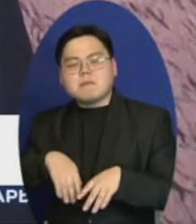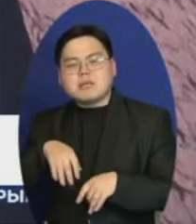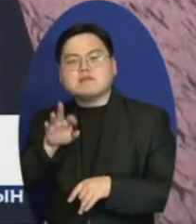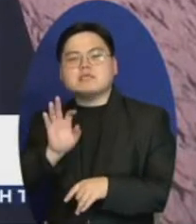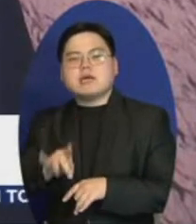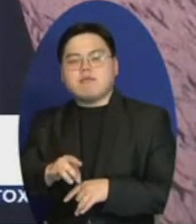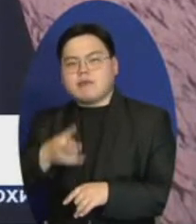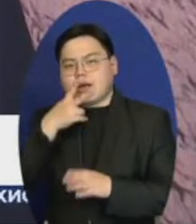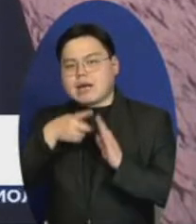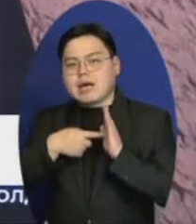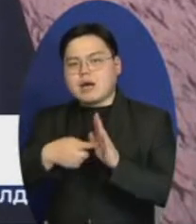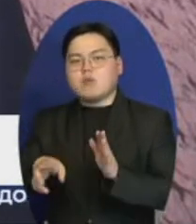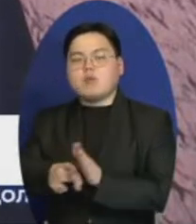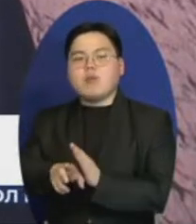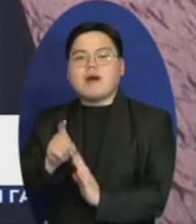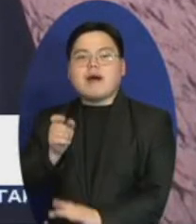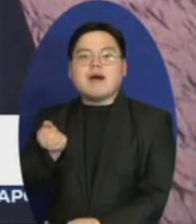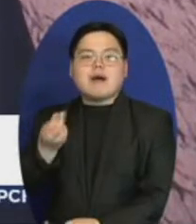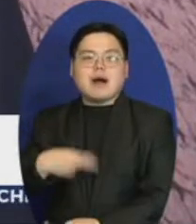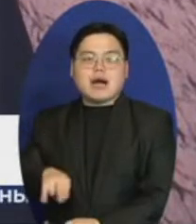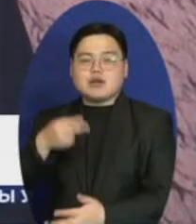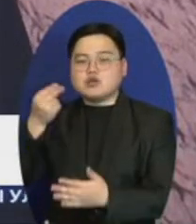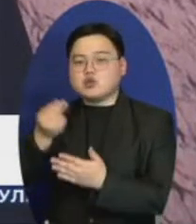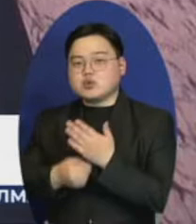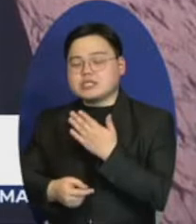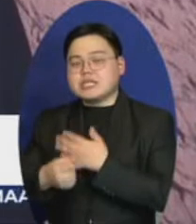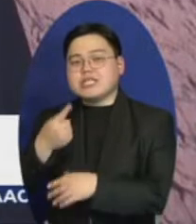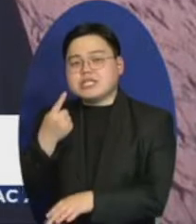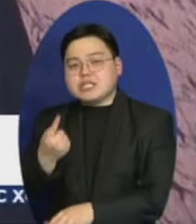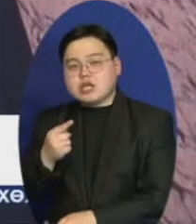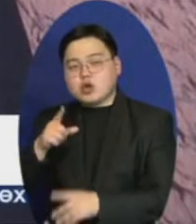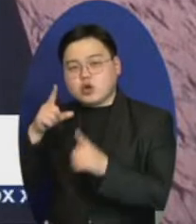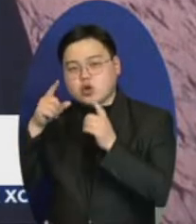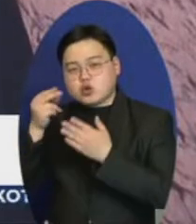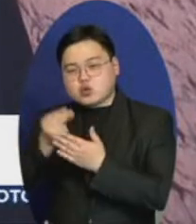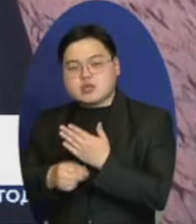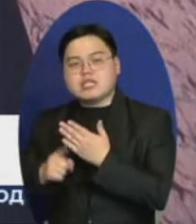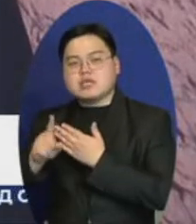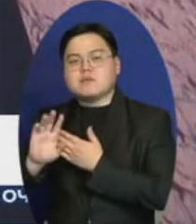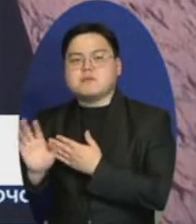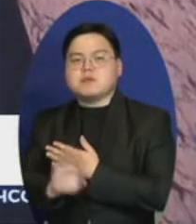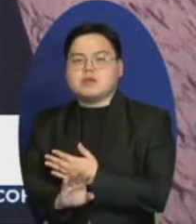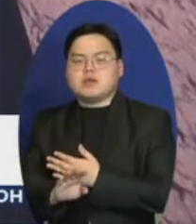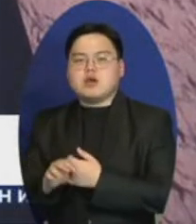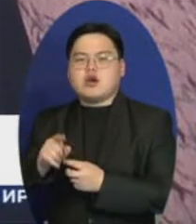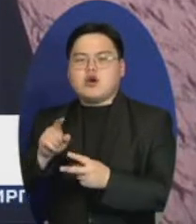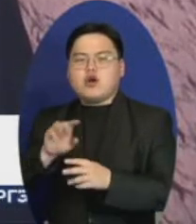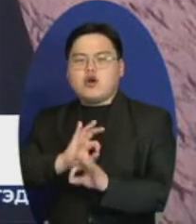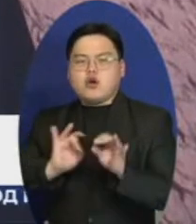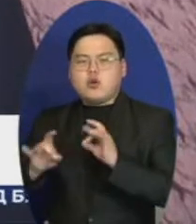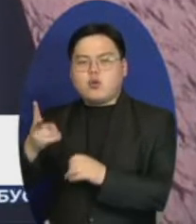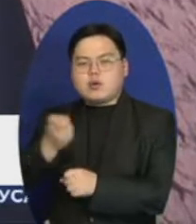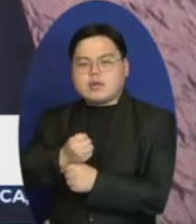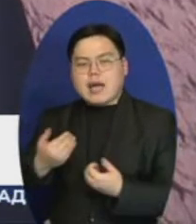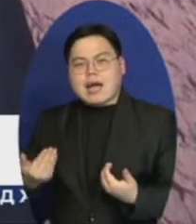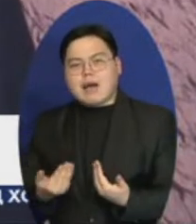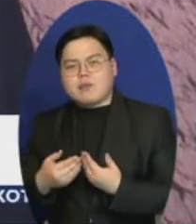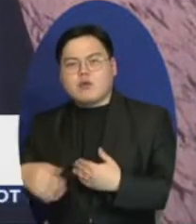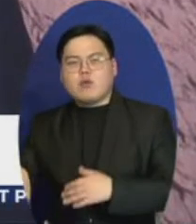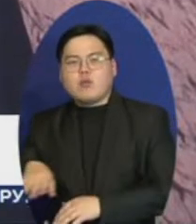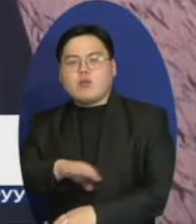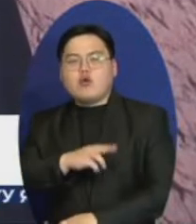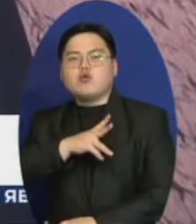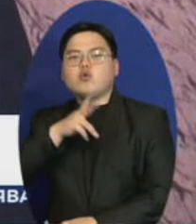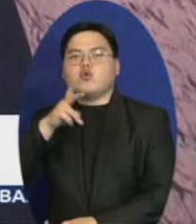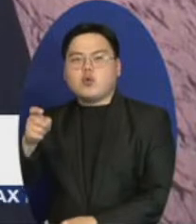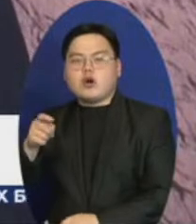болох. Дээр нь энэ хадны зургууд бол ганцхан зураг биш байхгүй. Энэ дээр бол маш олон үйл явдлууд байгаа. Тэгэхээр бол энэ хадны